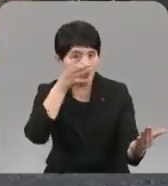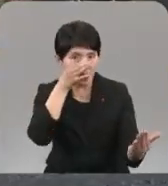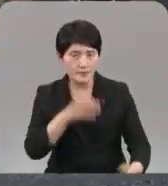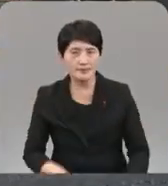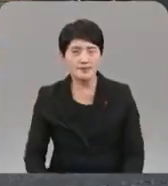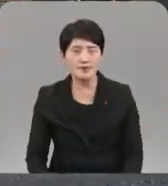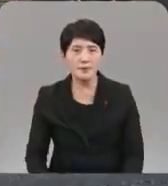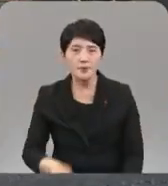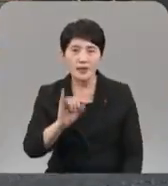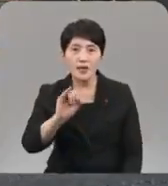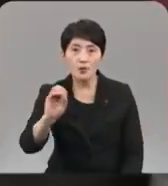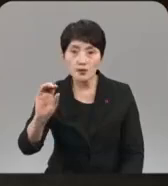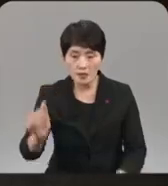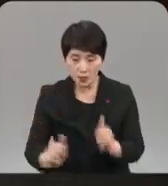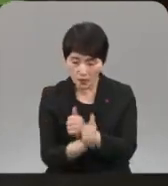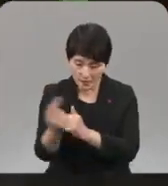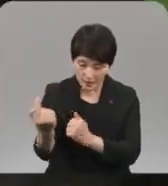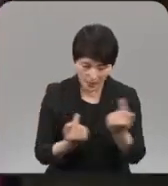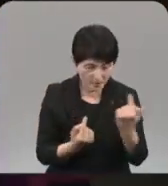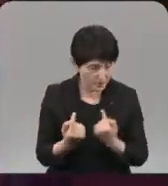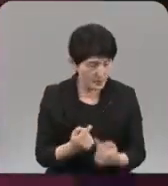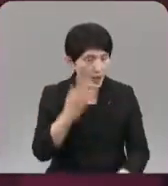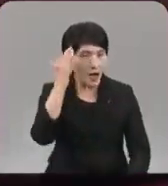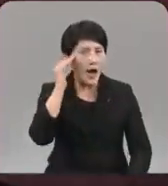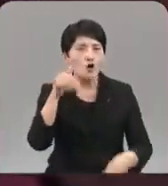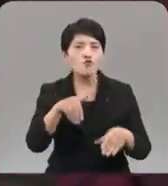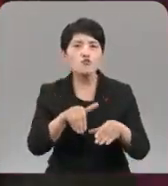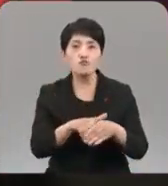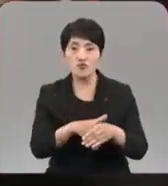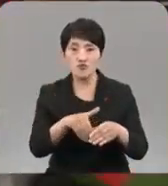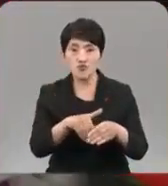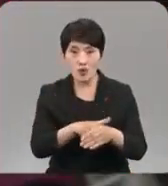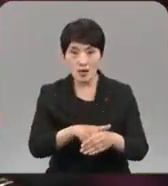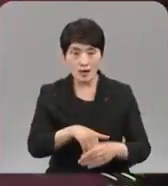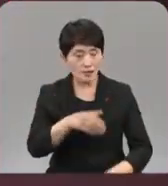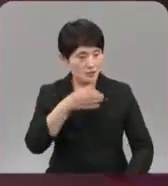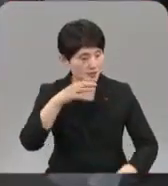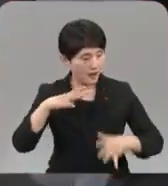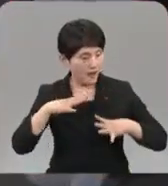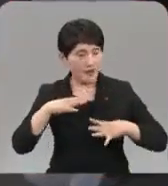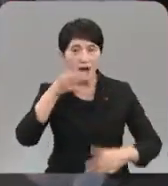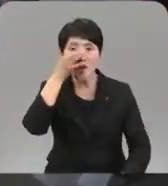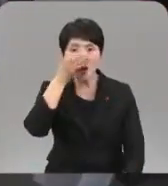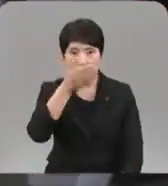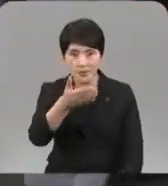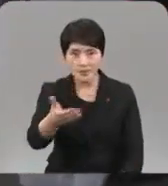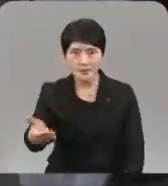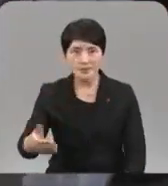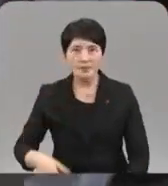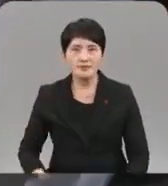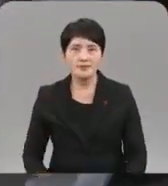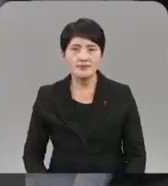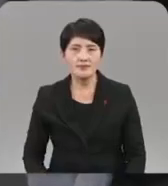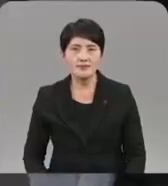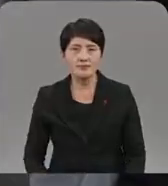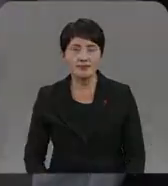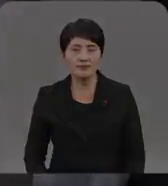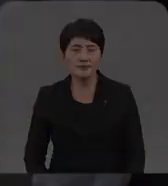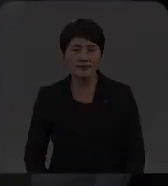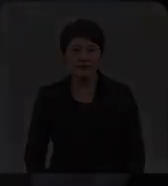thăm này của các ủy viên Ủy ban Olympic Quốc tế một lần nữa thể hiện được sự ưu việt của di sản văn hóa Hàn Quốc đối với toàn thế